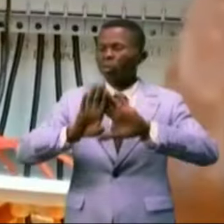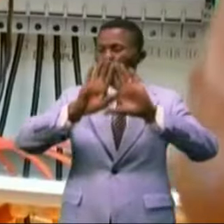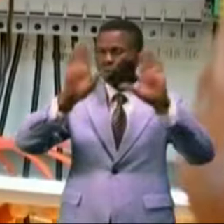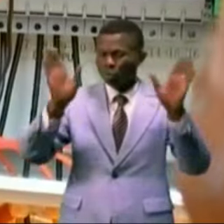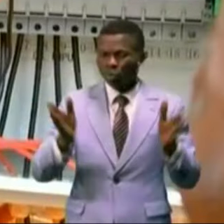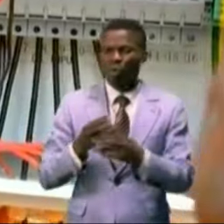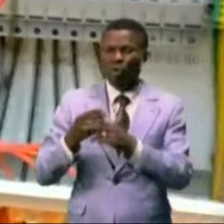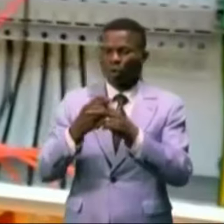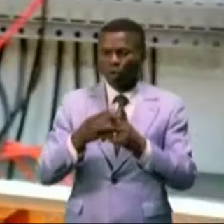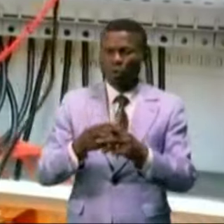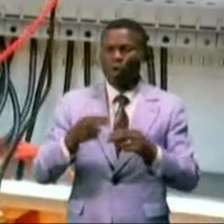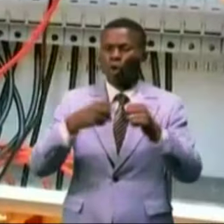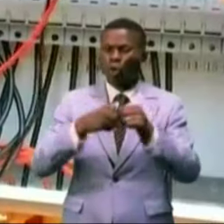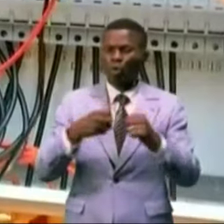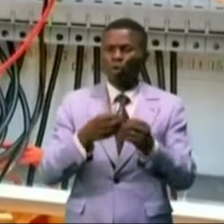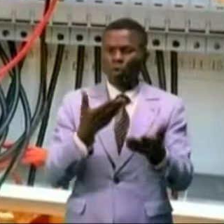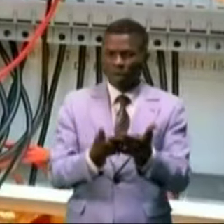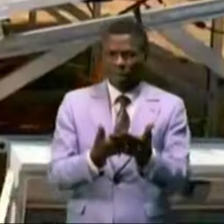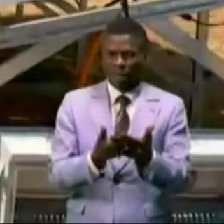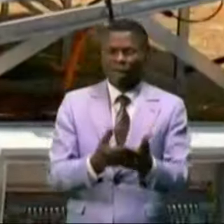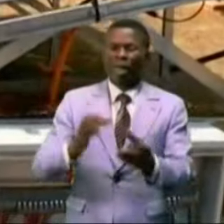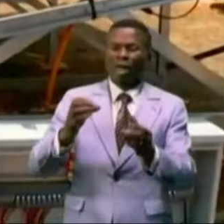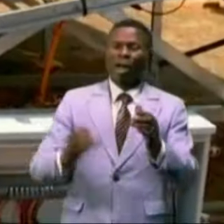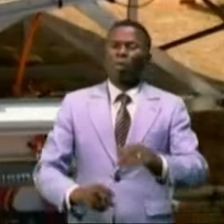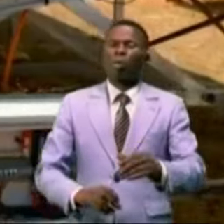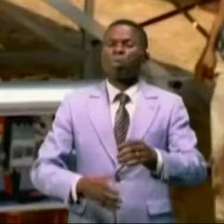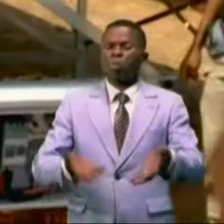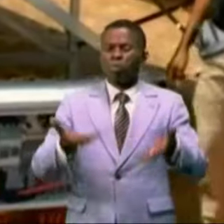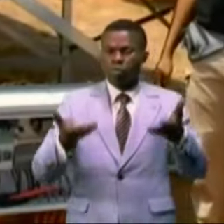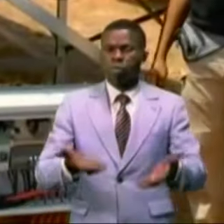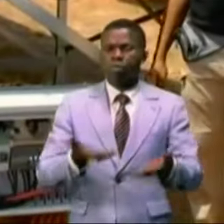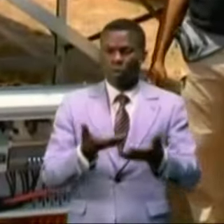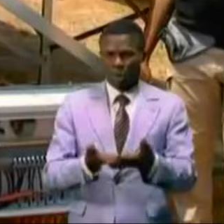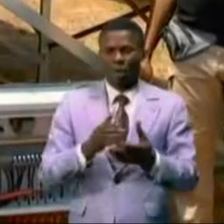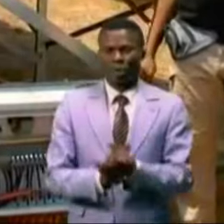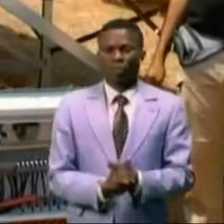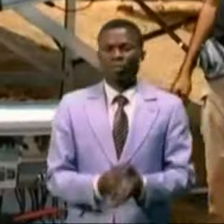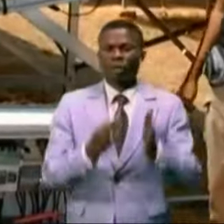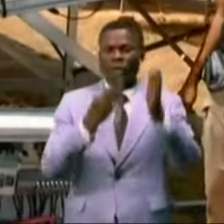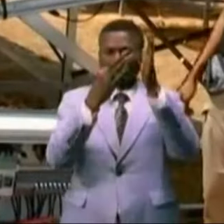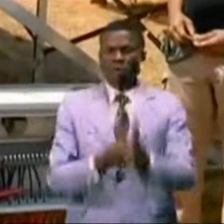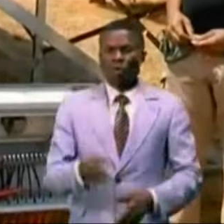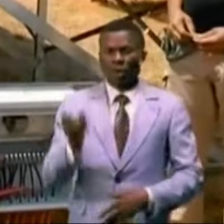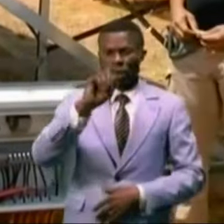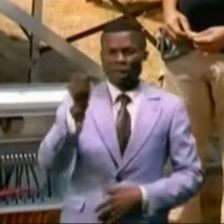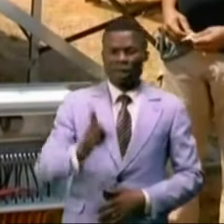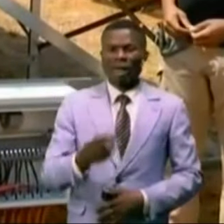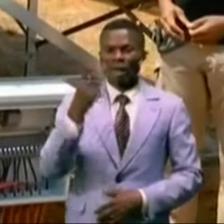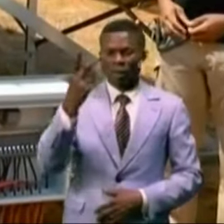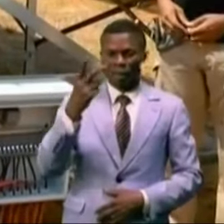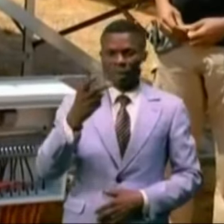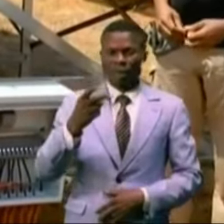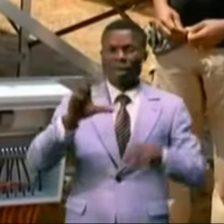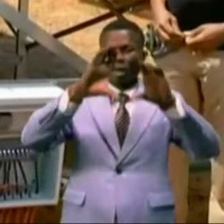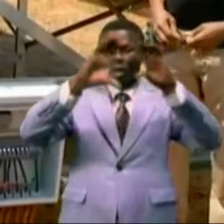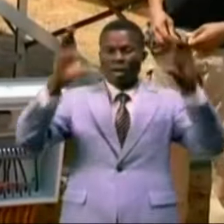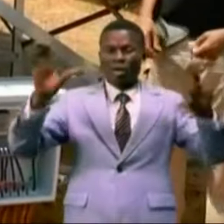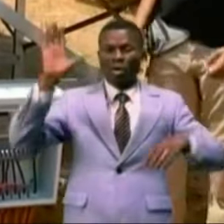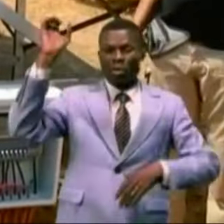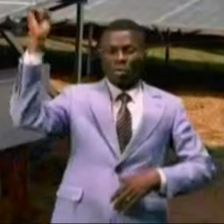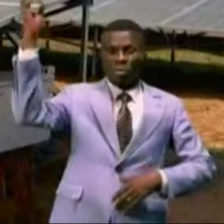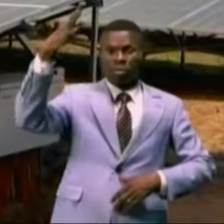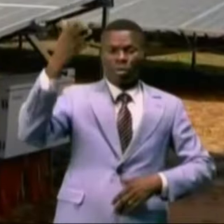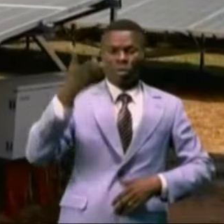contrôle de la tension à vide et en charge. Comporte 832 panneaux. Et ces 832